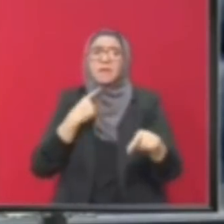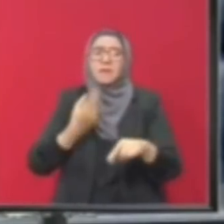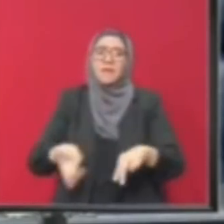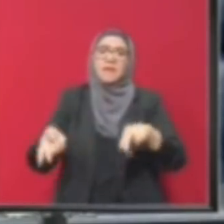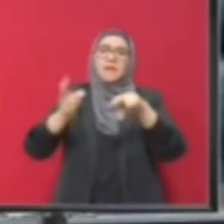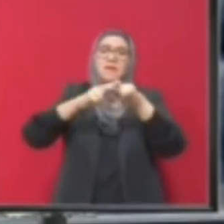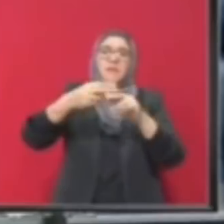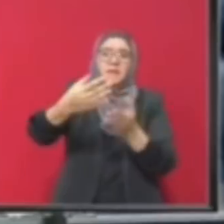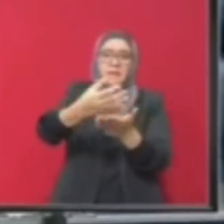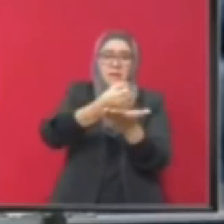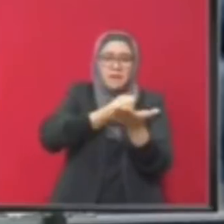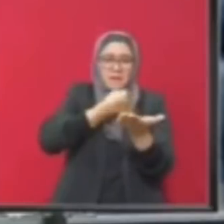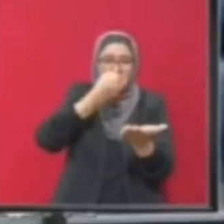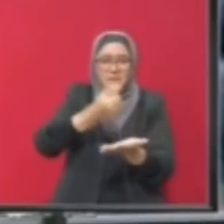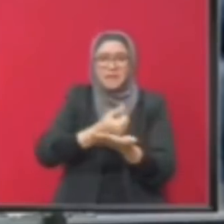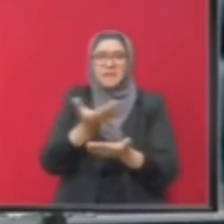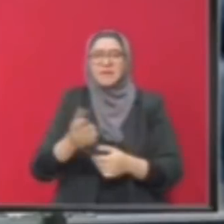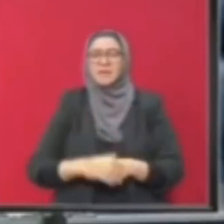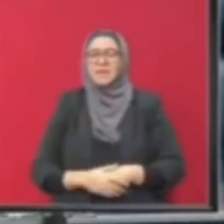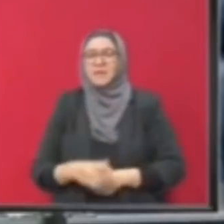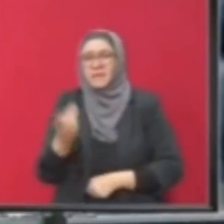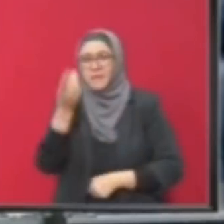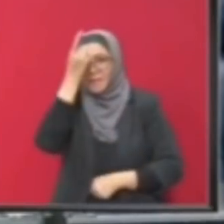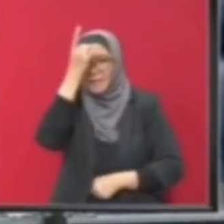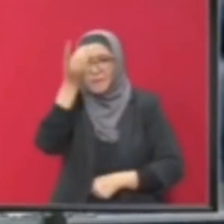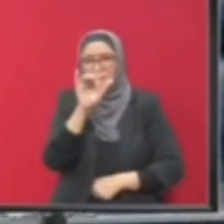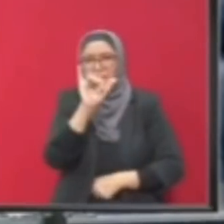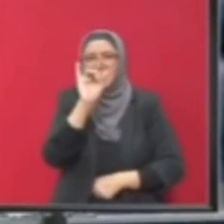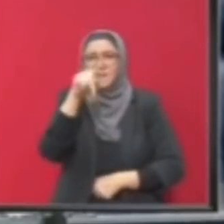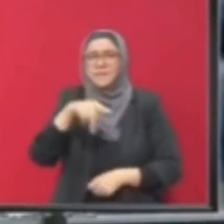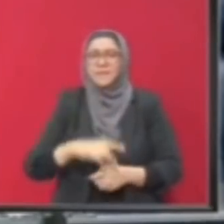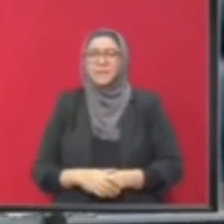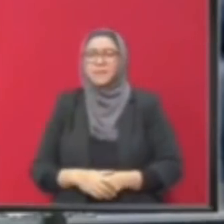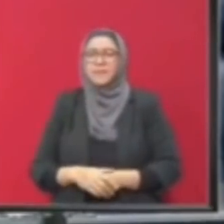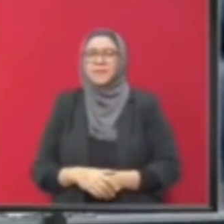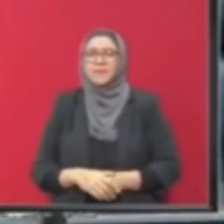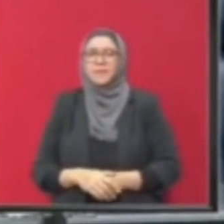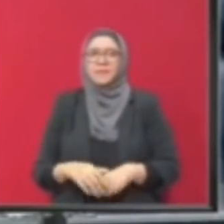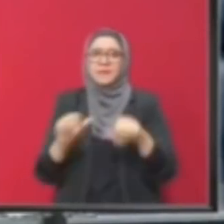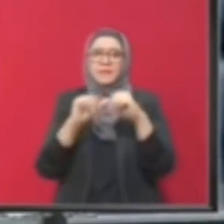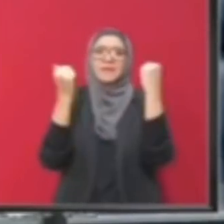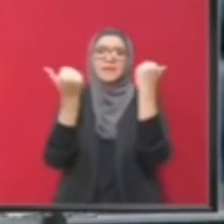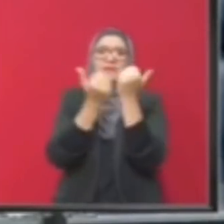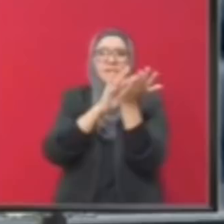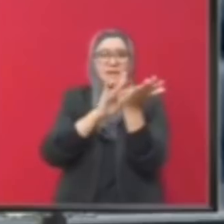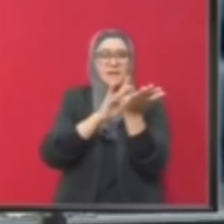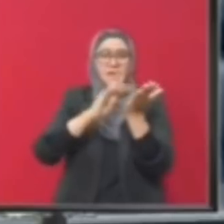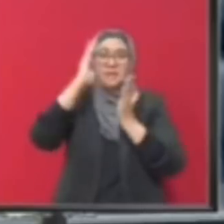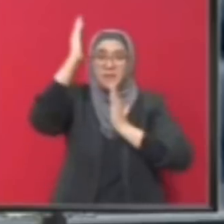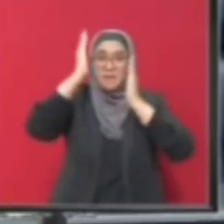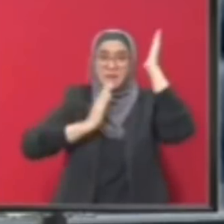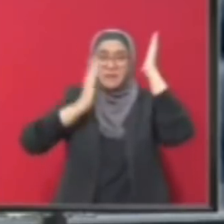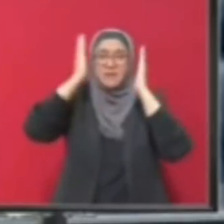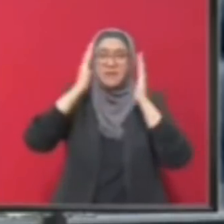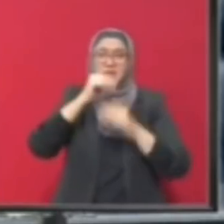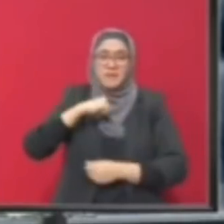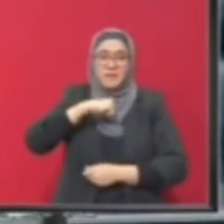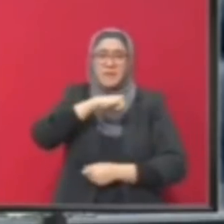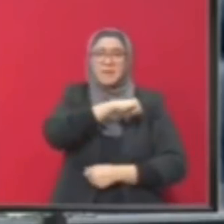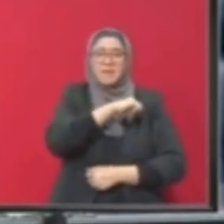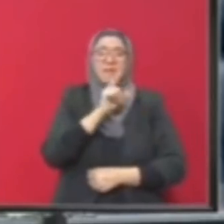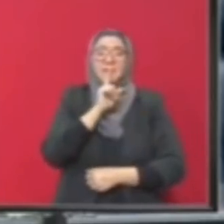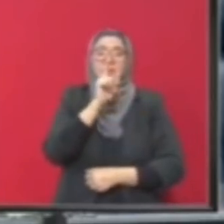kewangan mereka. Datuk Yang Dipertua, Malah Persatuan Perubatan Malaysia yang mana ahlinya